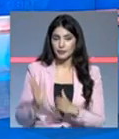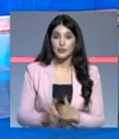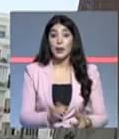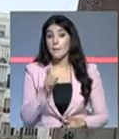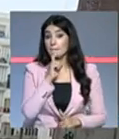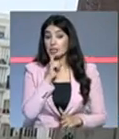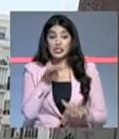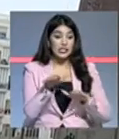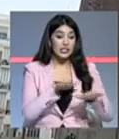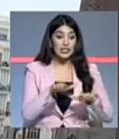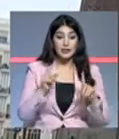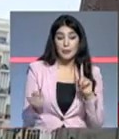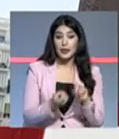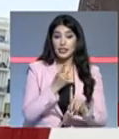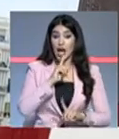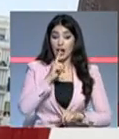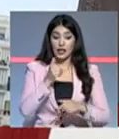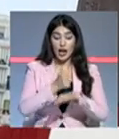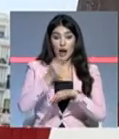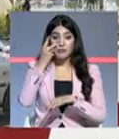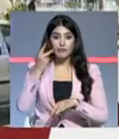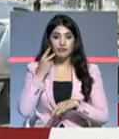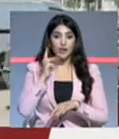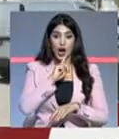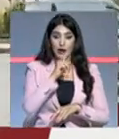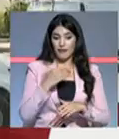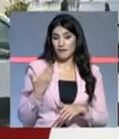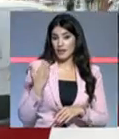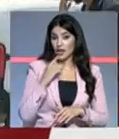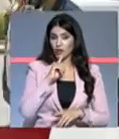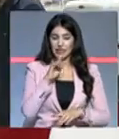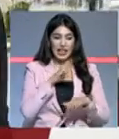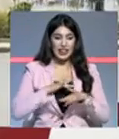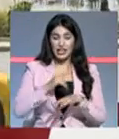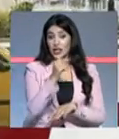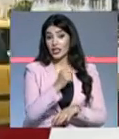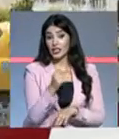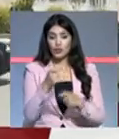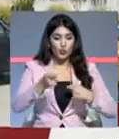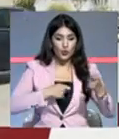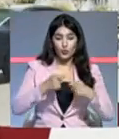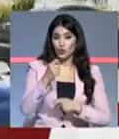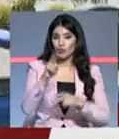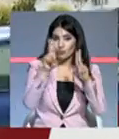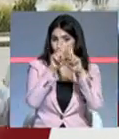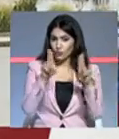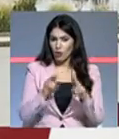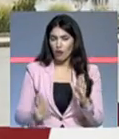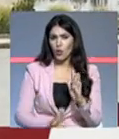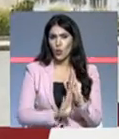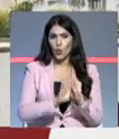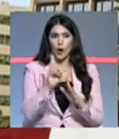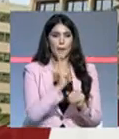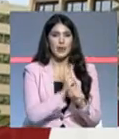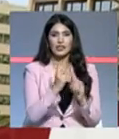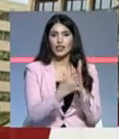لا تزال الإجراءات الاستثنائية التي اتخذها رئيس الجمهورية قيس سعيد مؤخرا تؤثر سلبا على الأسواق الدولية، إذا ارتفع مؤشر